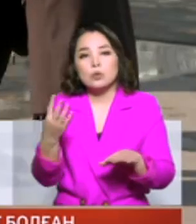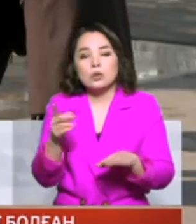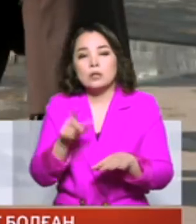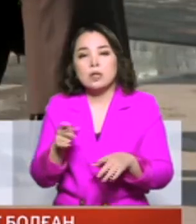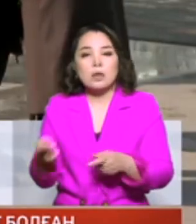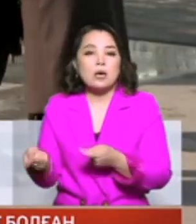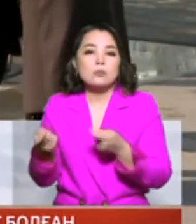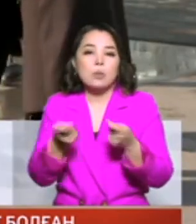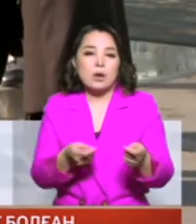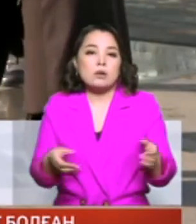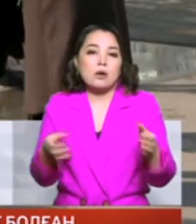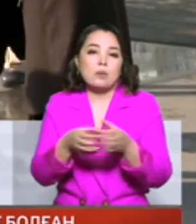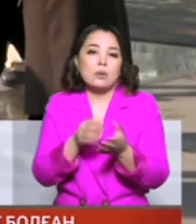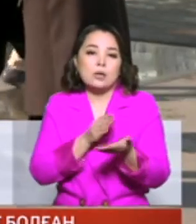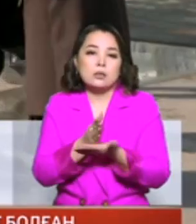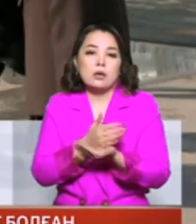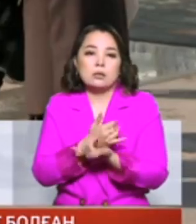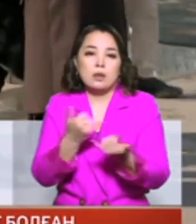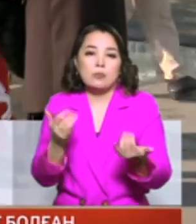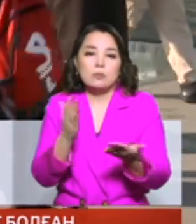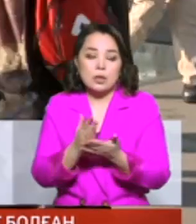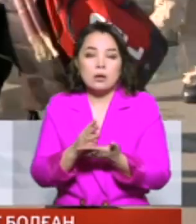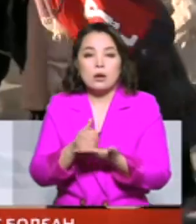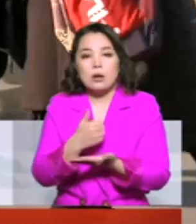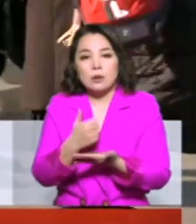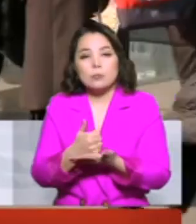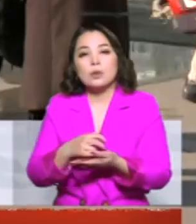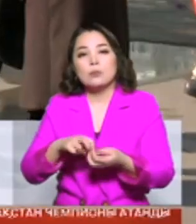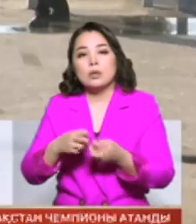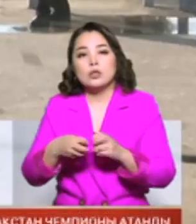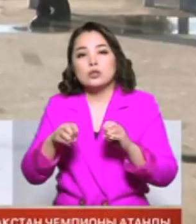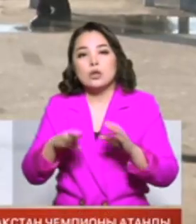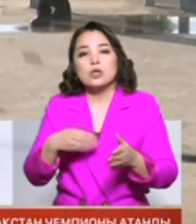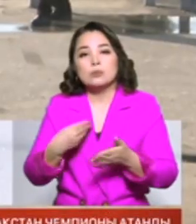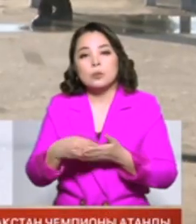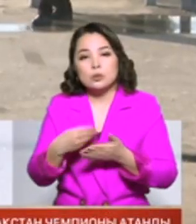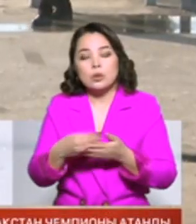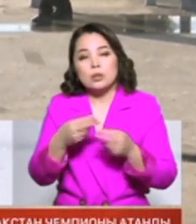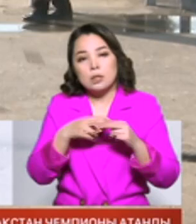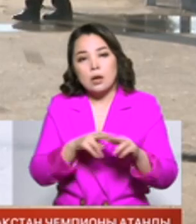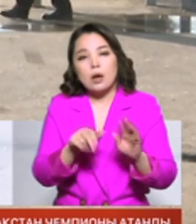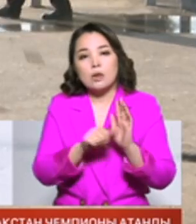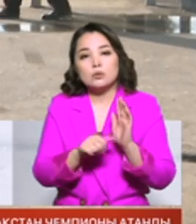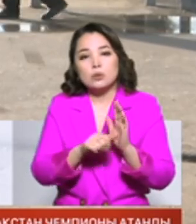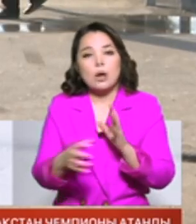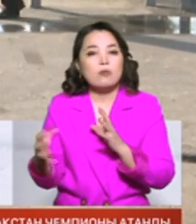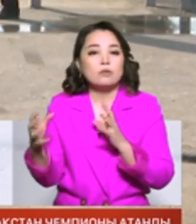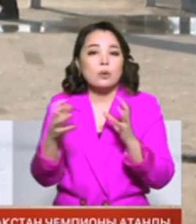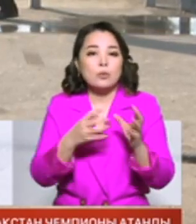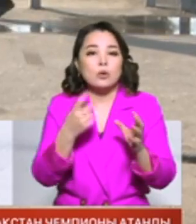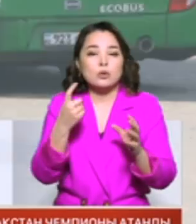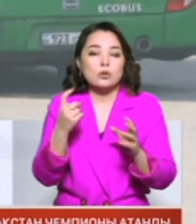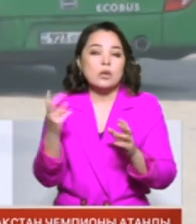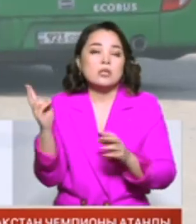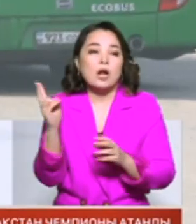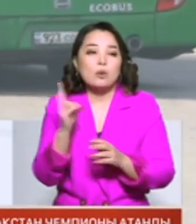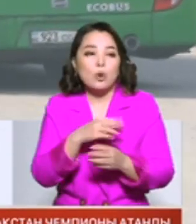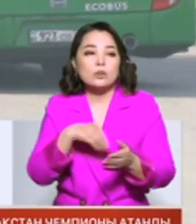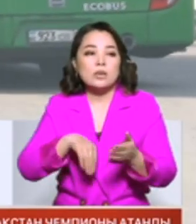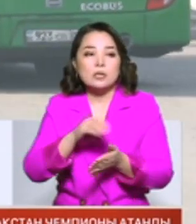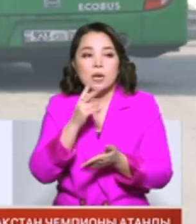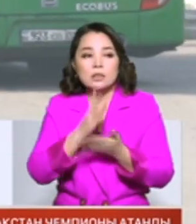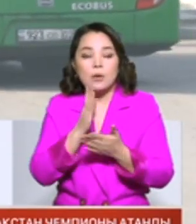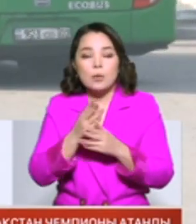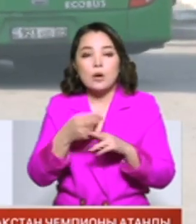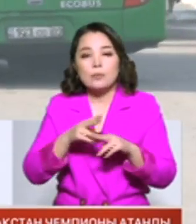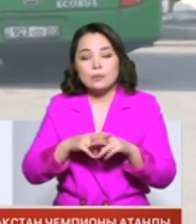тасымалдаушы компания қызмет көрсетеді. Әкімдік мәселені шешу үшін жергілікті бюджет қаражатына былтыр 600 автобус пен 100 троллейбус сатып алған.